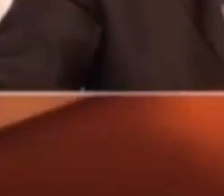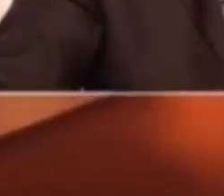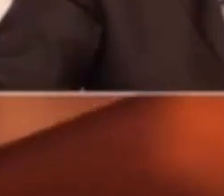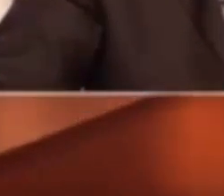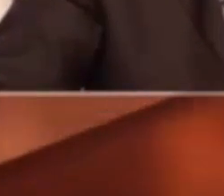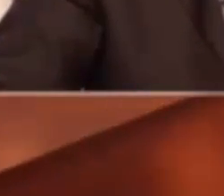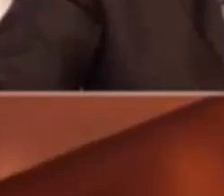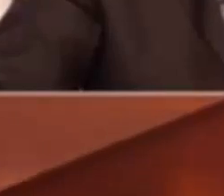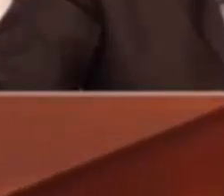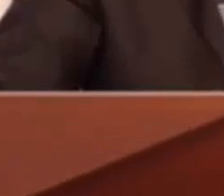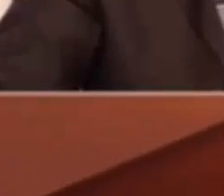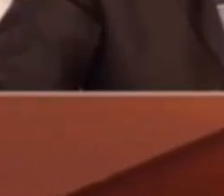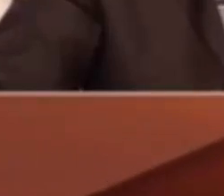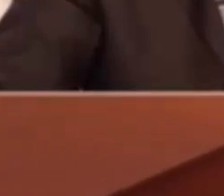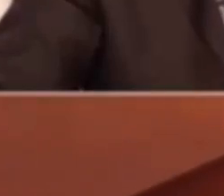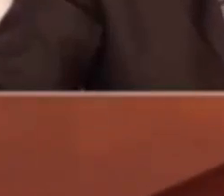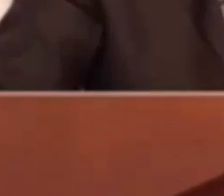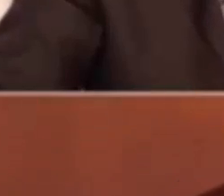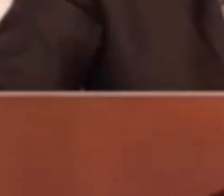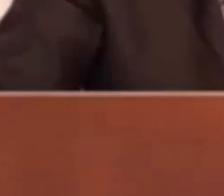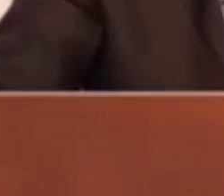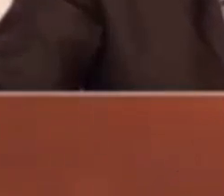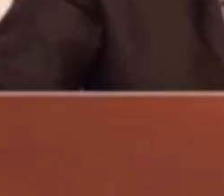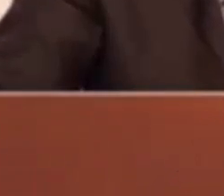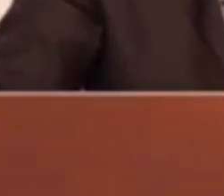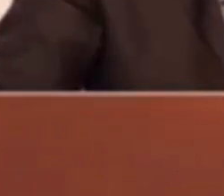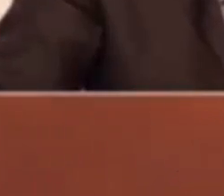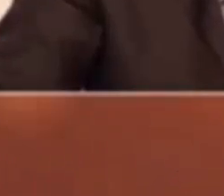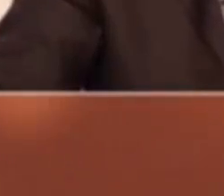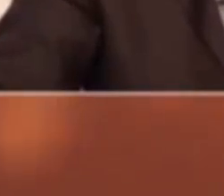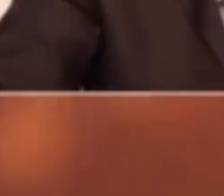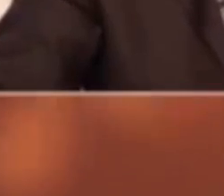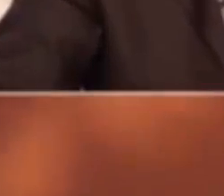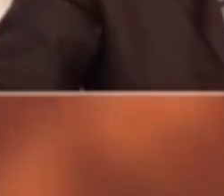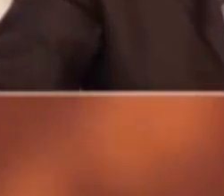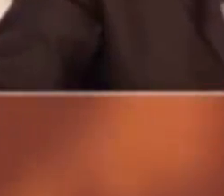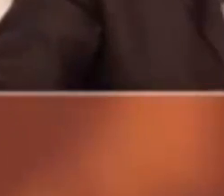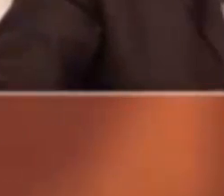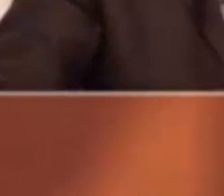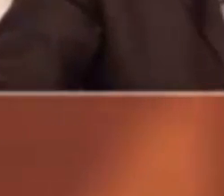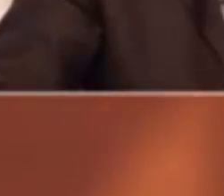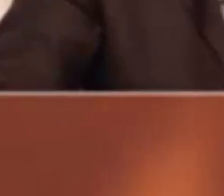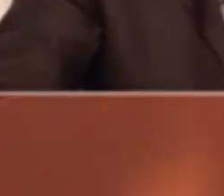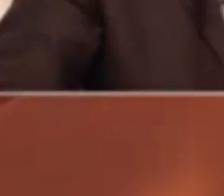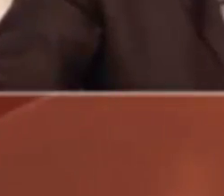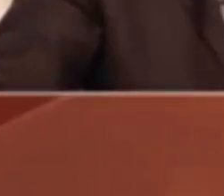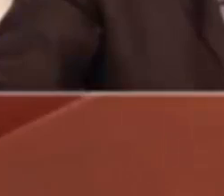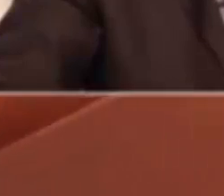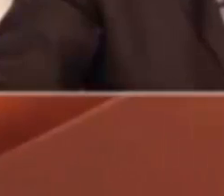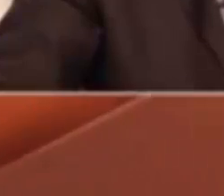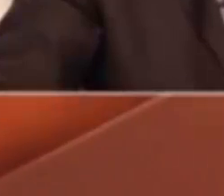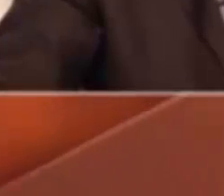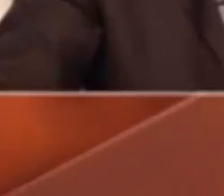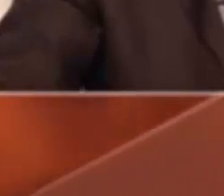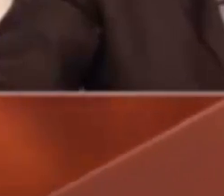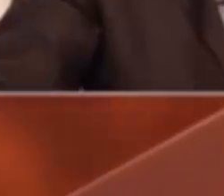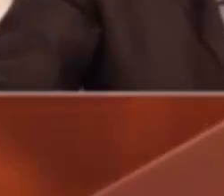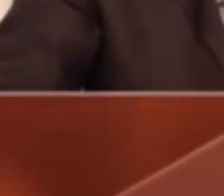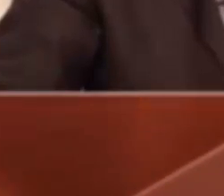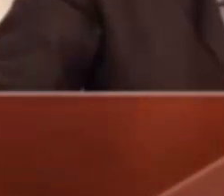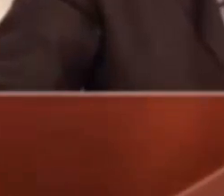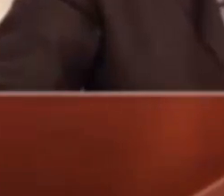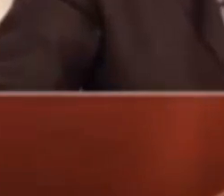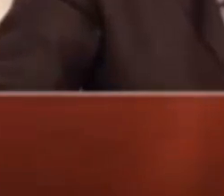المهنه ديال نائب رئيس 20 سنه. والجمعيه ديالنا كتعامل مع الرسم ومع الموسيقى،